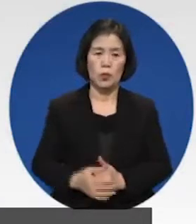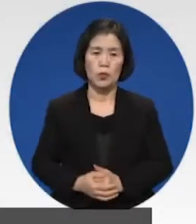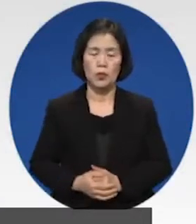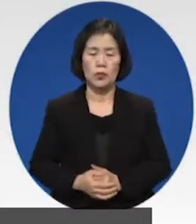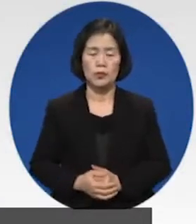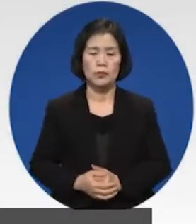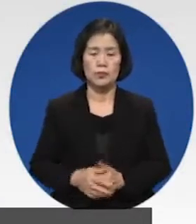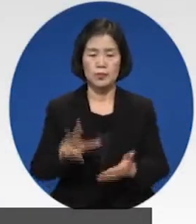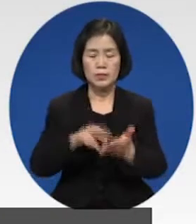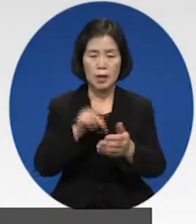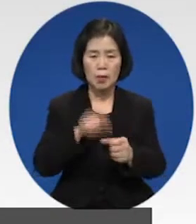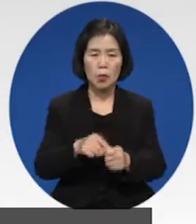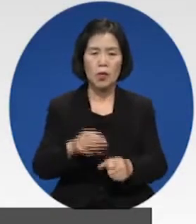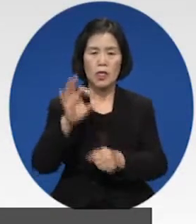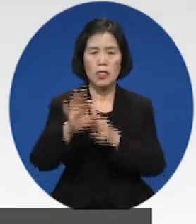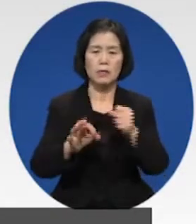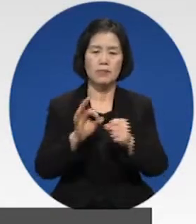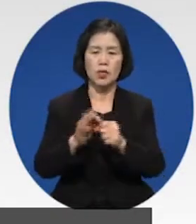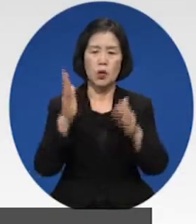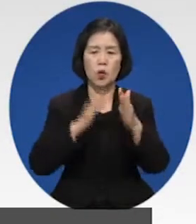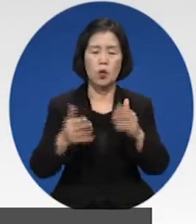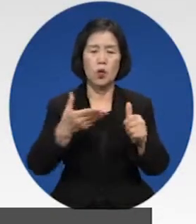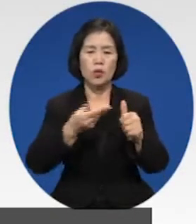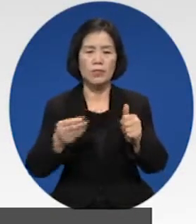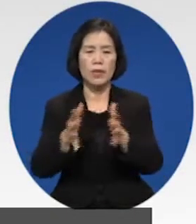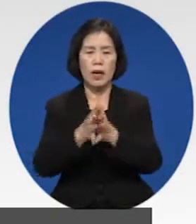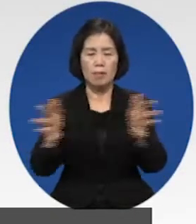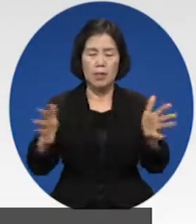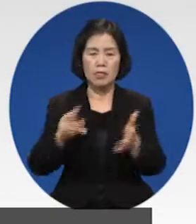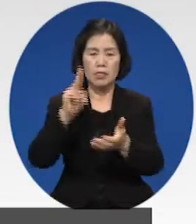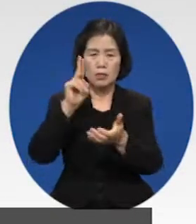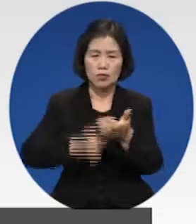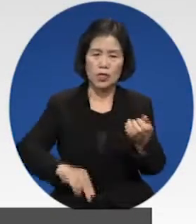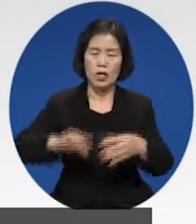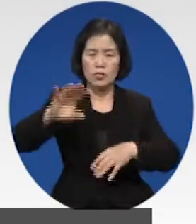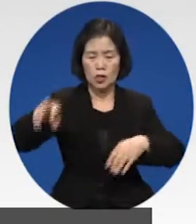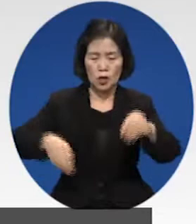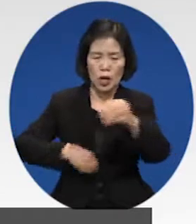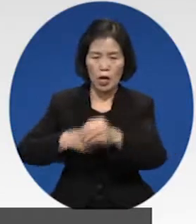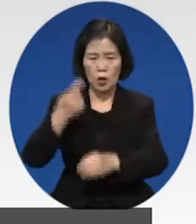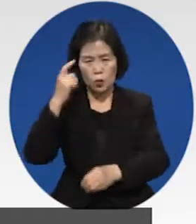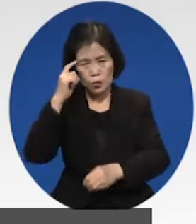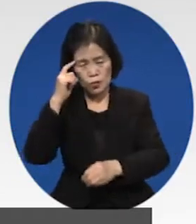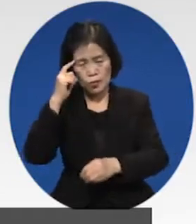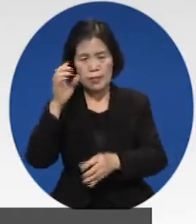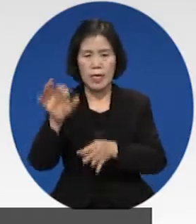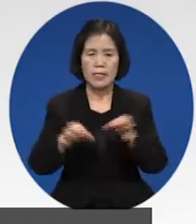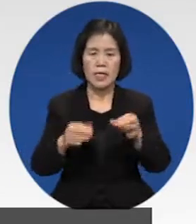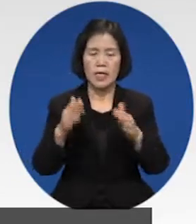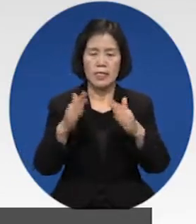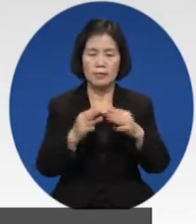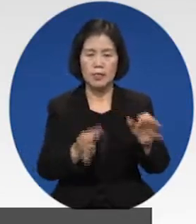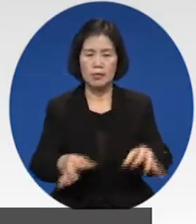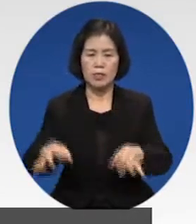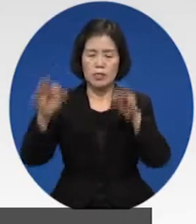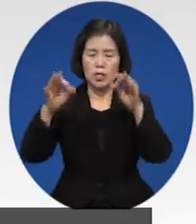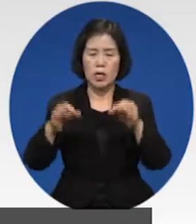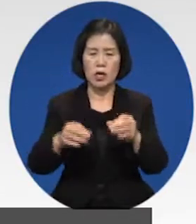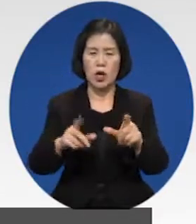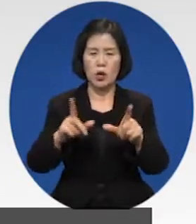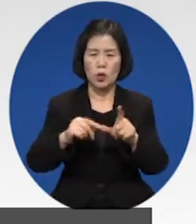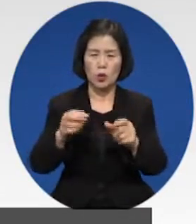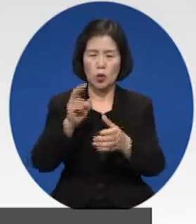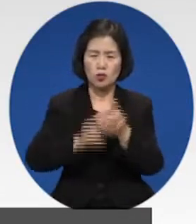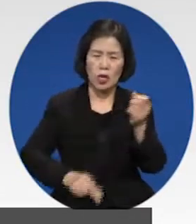제목은 이렇습니다 10년 공공임대아파트 분양전환 을 노린 장사 직각 cd 는 안 로또 분양은 지속될